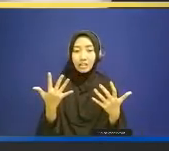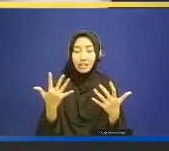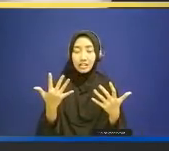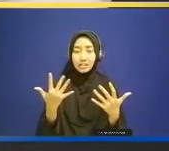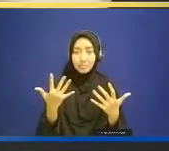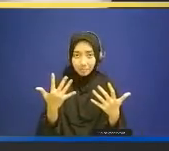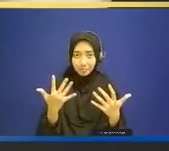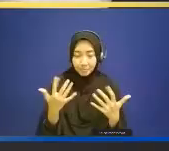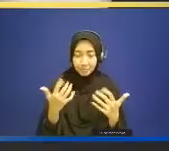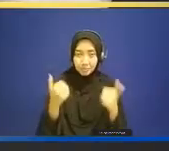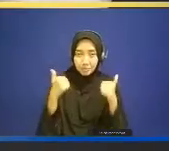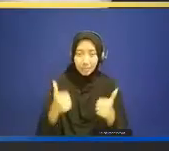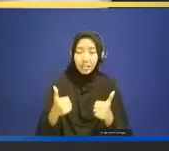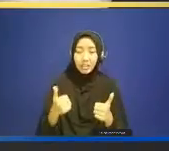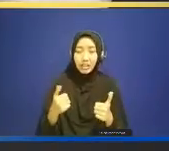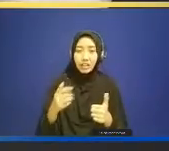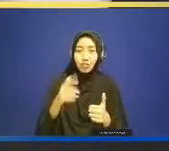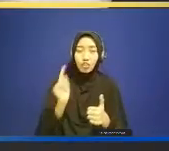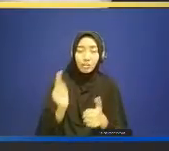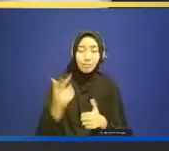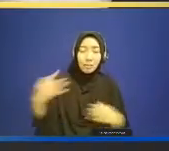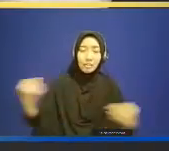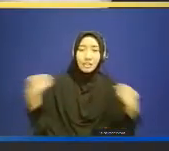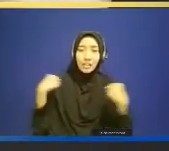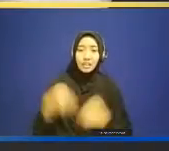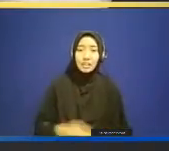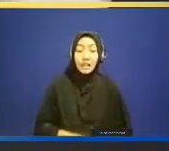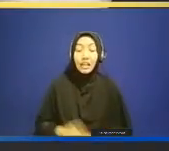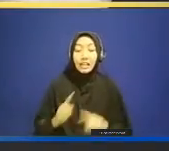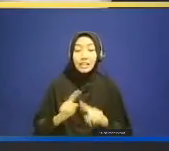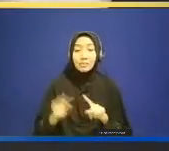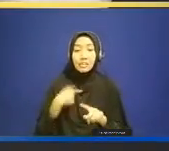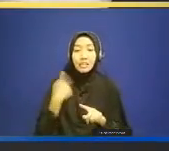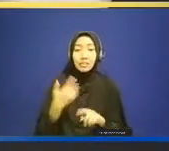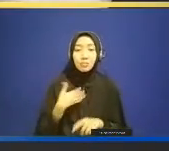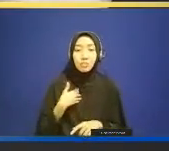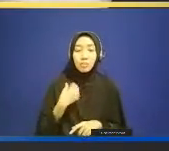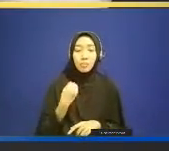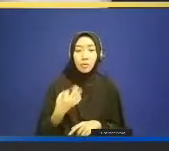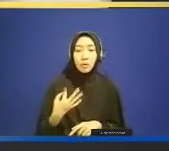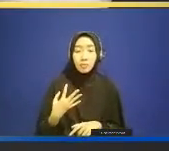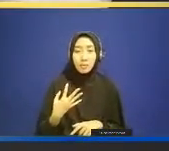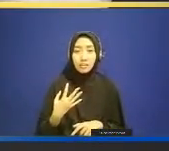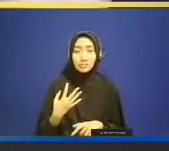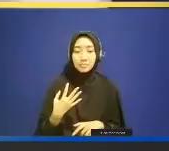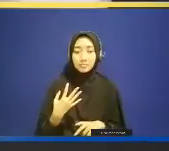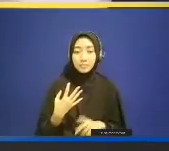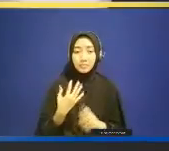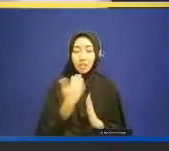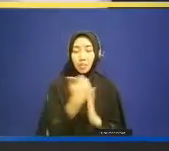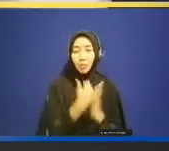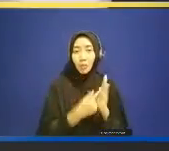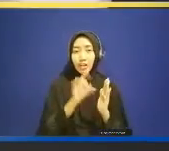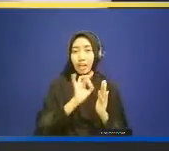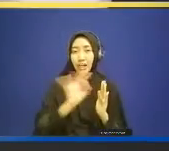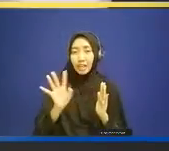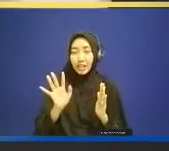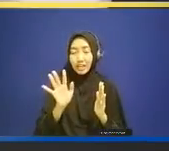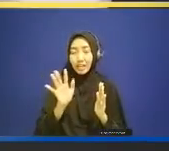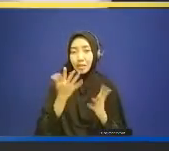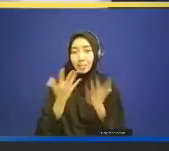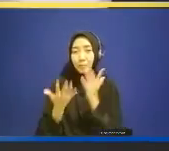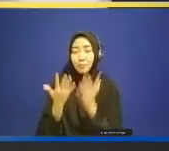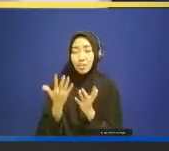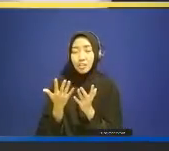dengan baik termasuk kesehatan itu dimasukkan demi tetapi kita juga punya beberapa instrumen regulasi yang lain yang sebenarnya